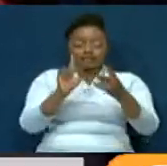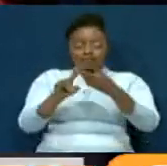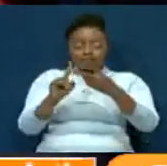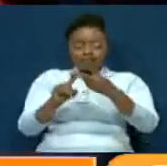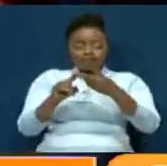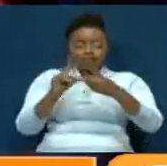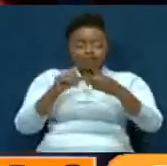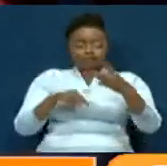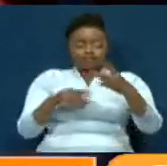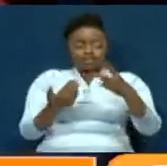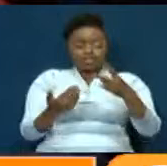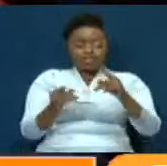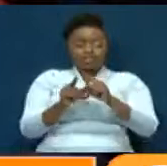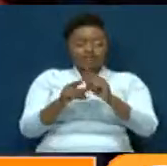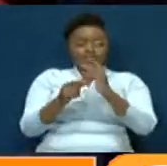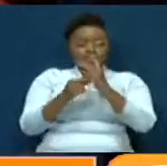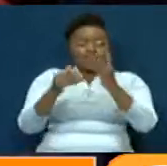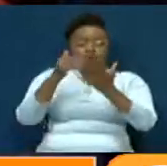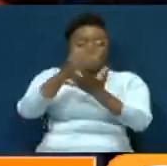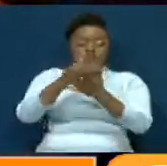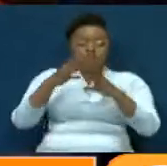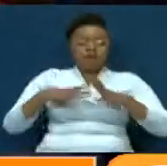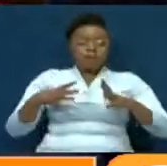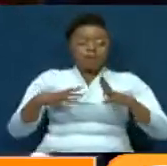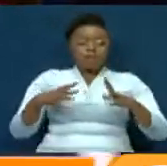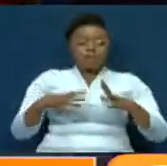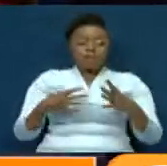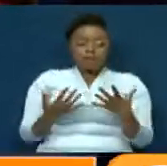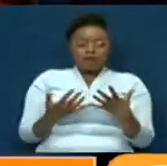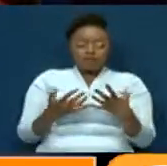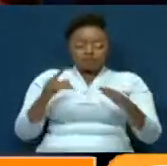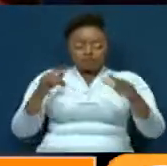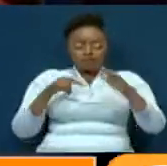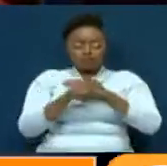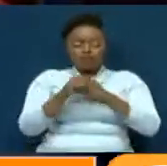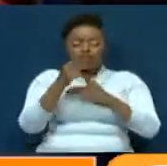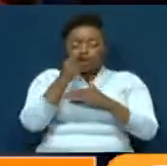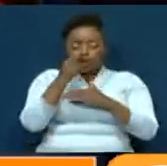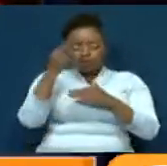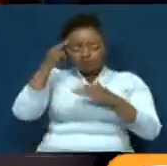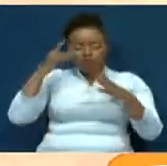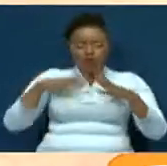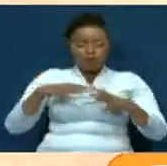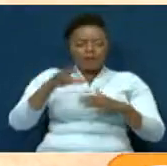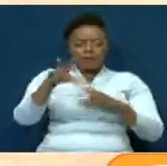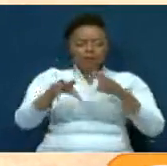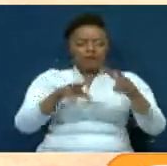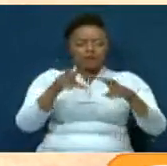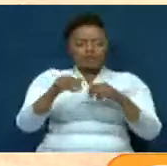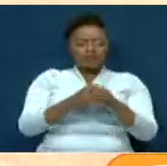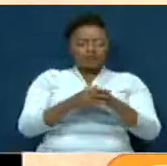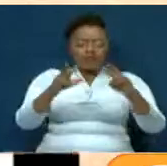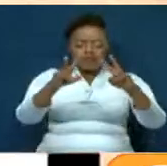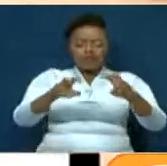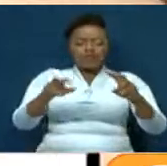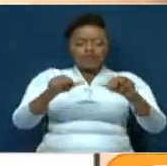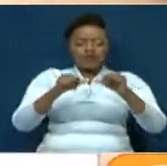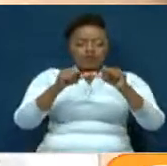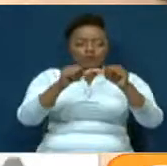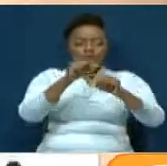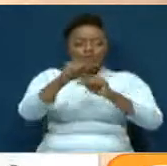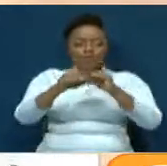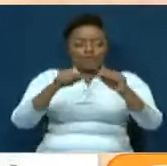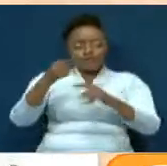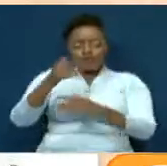secondly, the infamous Confirm people sneaking into people's homes to steal. Huku uchunguzi ukiendelea kwa mauaji